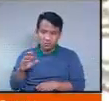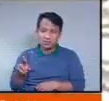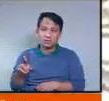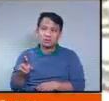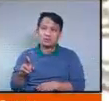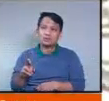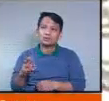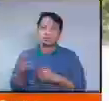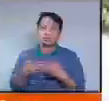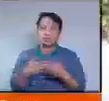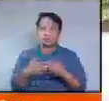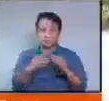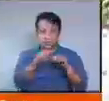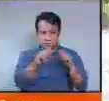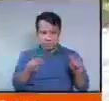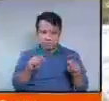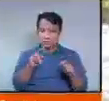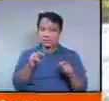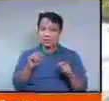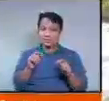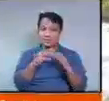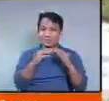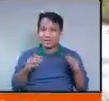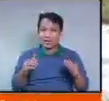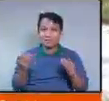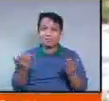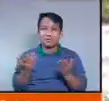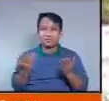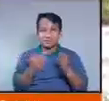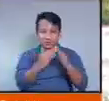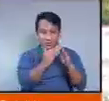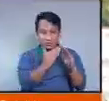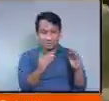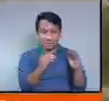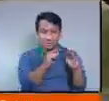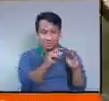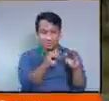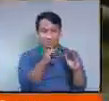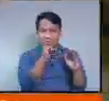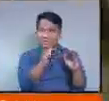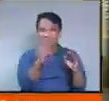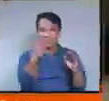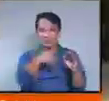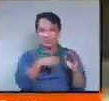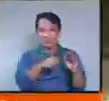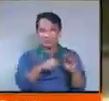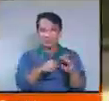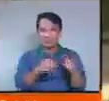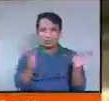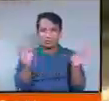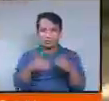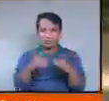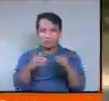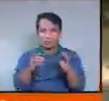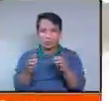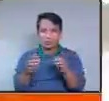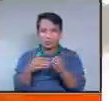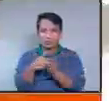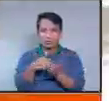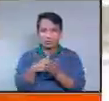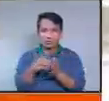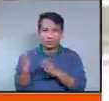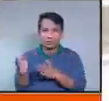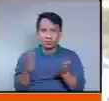then, yung mga tents, medyo kulang pa kasi merong mga iba na hindi maayos yung tents nila. Para bang konting ihip lang ng hangin, lilipa